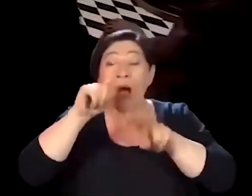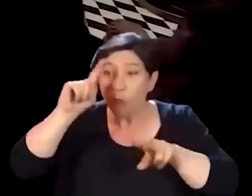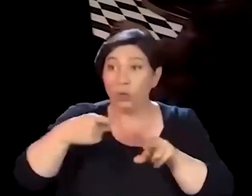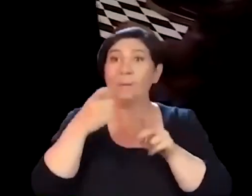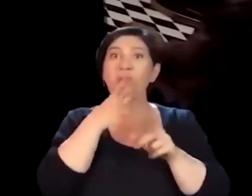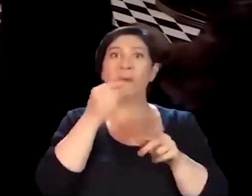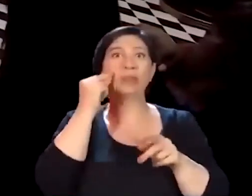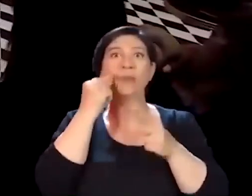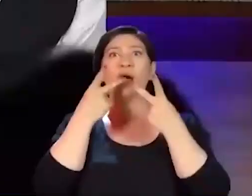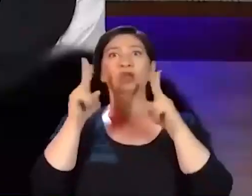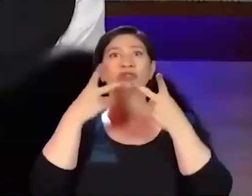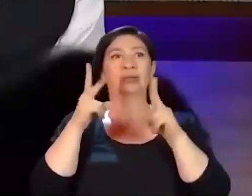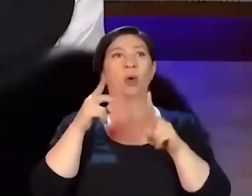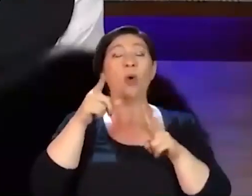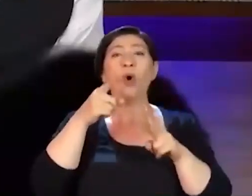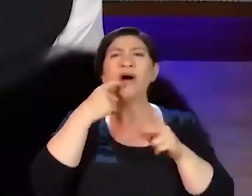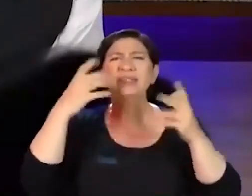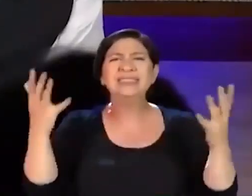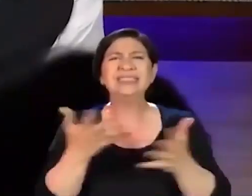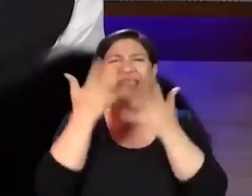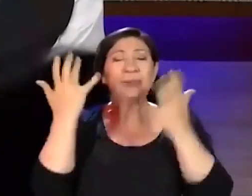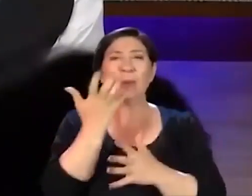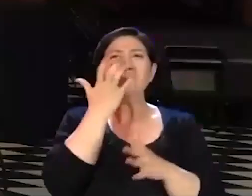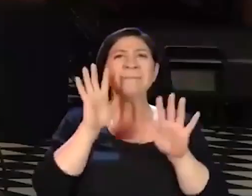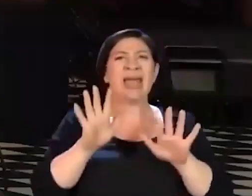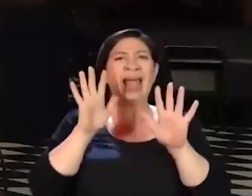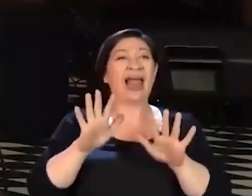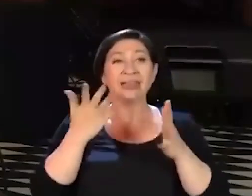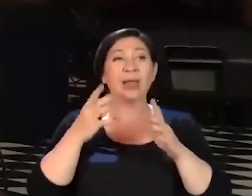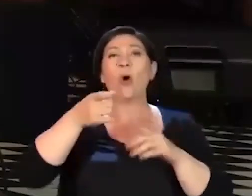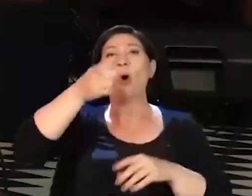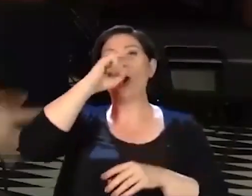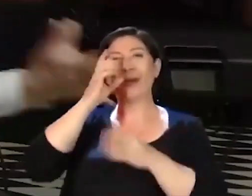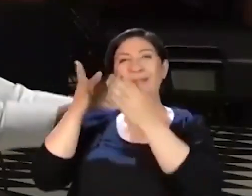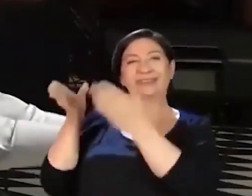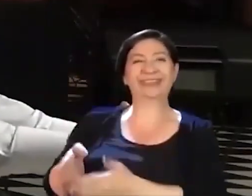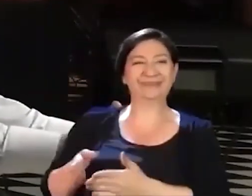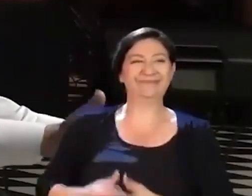tarafından açıklandı. İşte o asırlardır beklenen gen Okan Bayülgen.